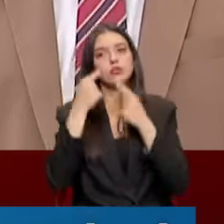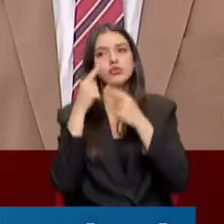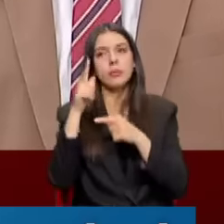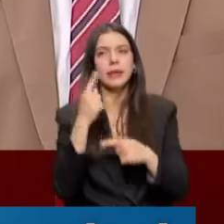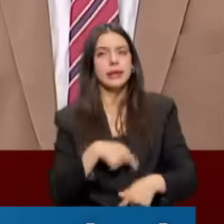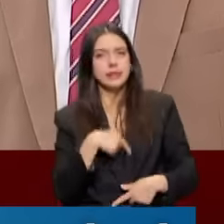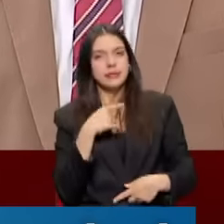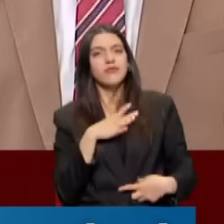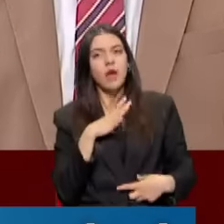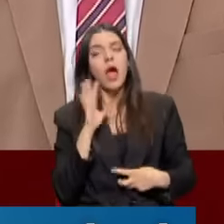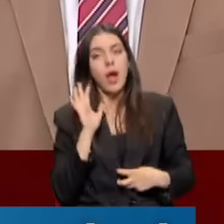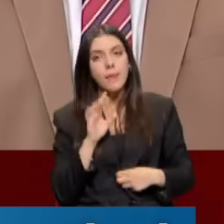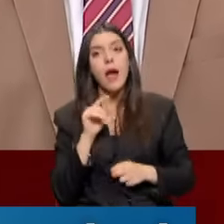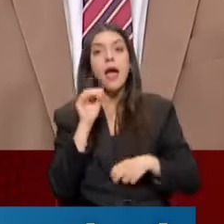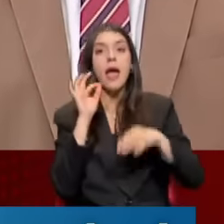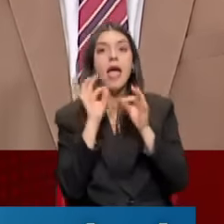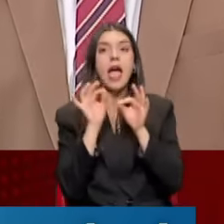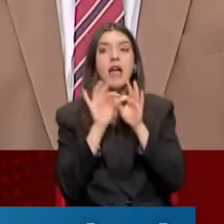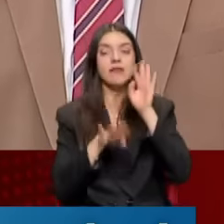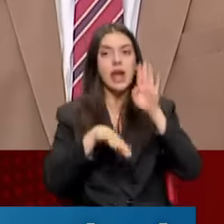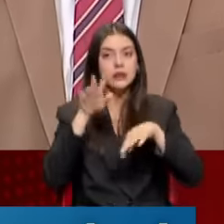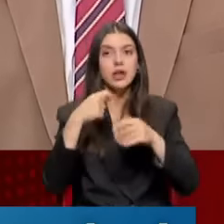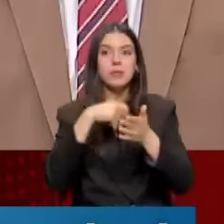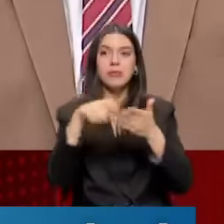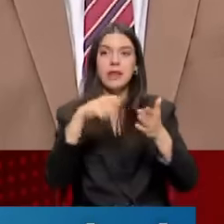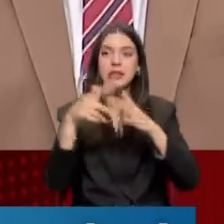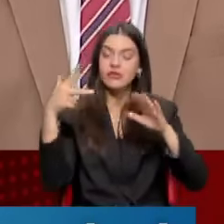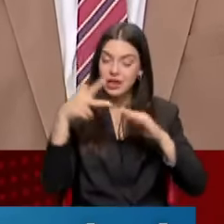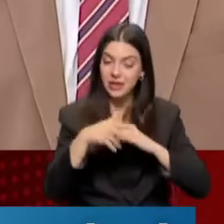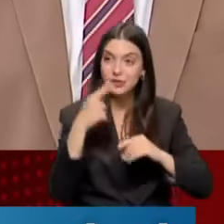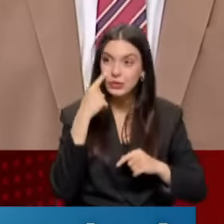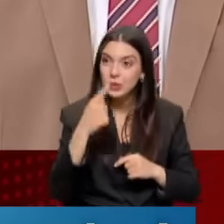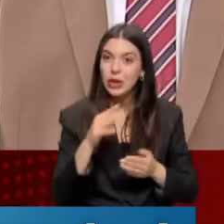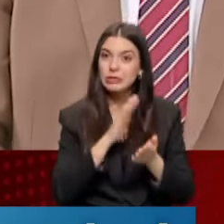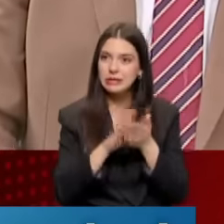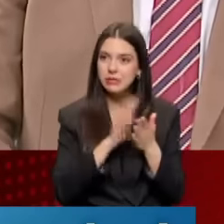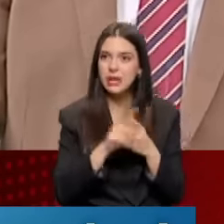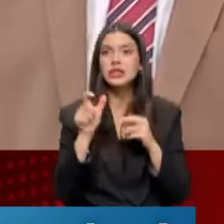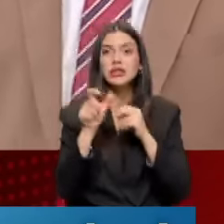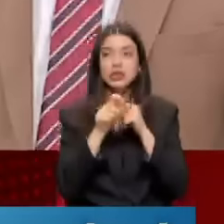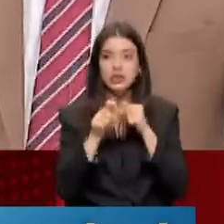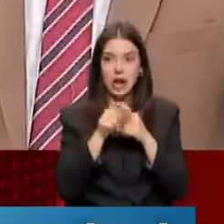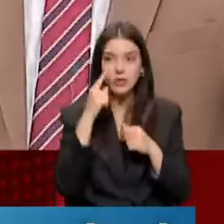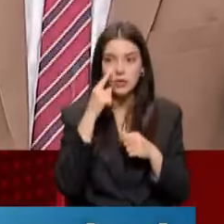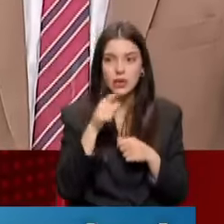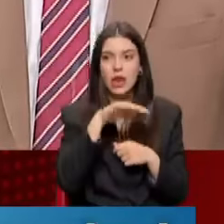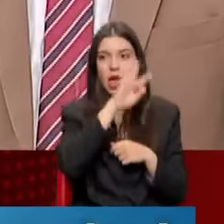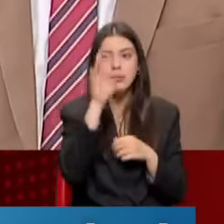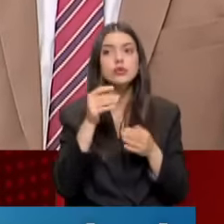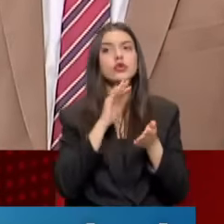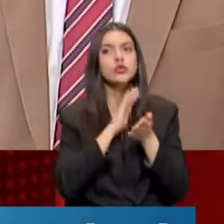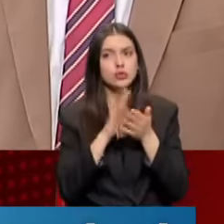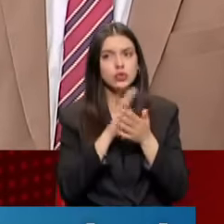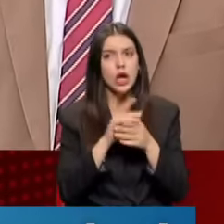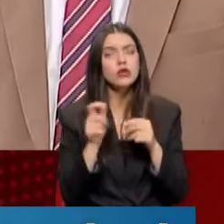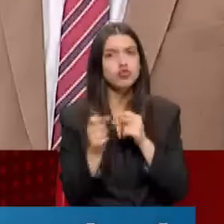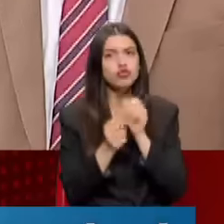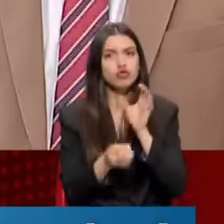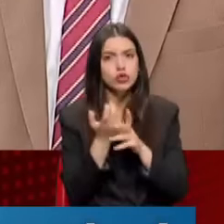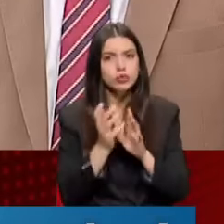his var ama işte yani enflasyonu maaşları keserek çözmek Çaykur'un zararını çevresine yıkarak çözmek çözüm mü orası